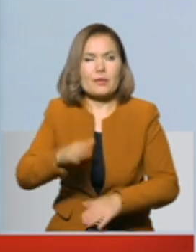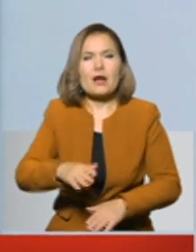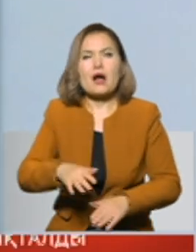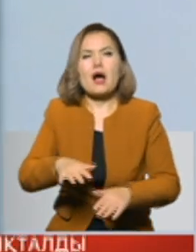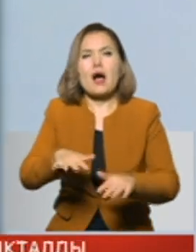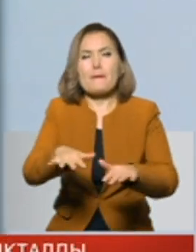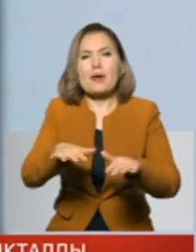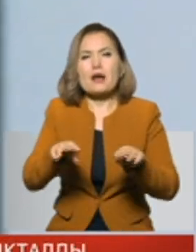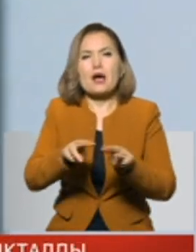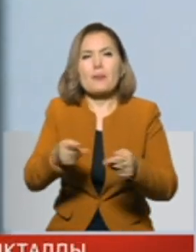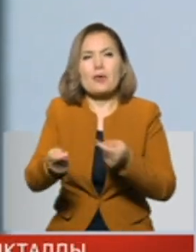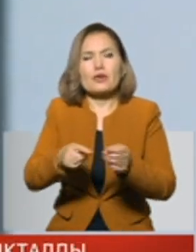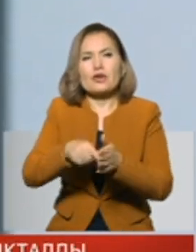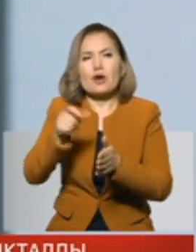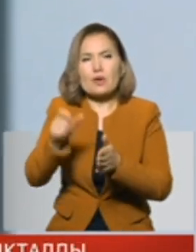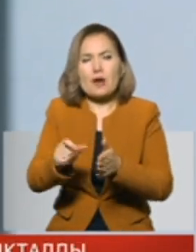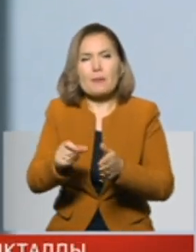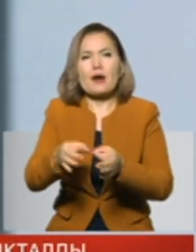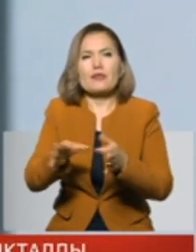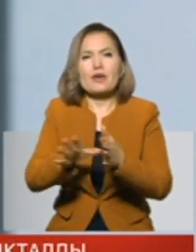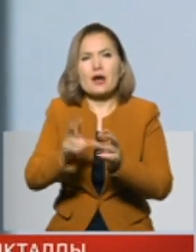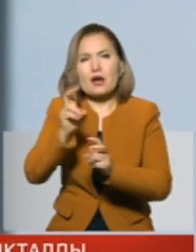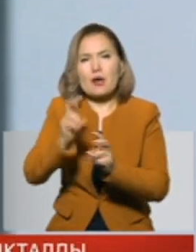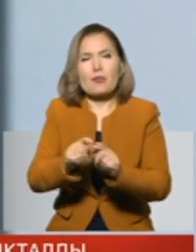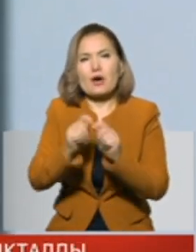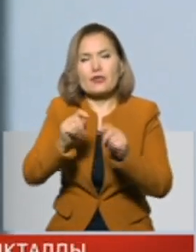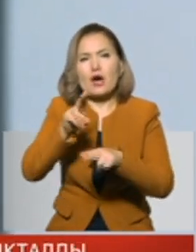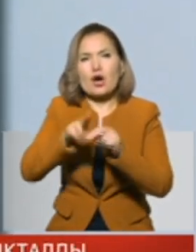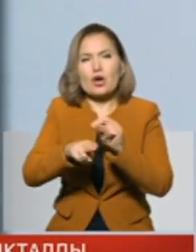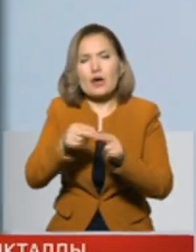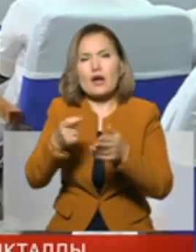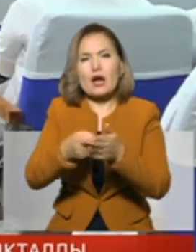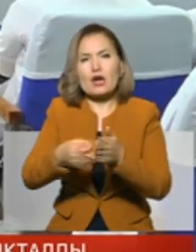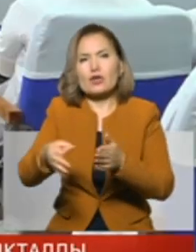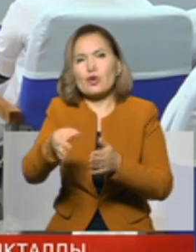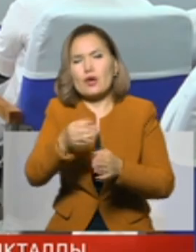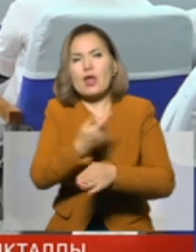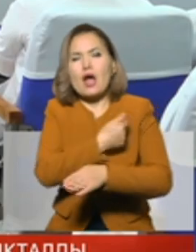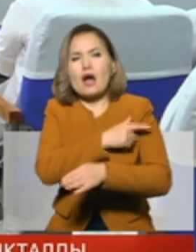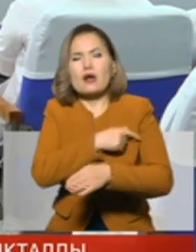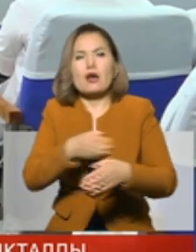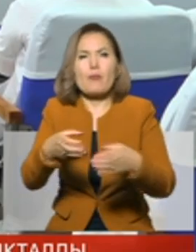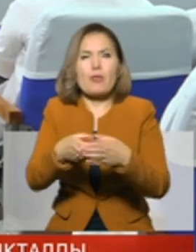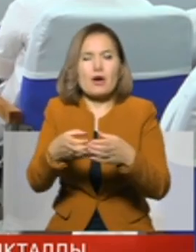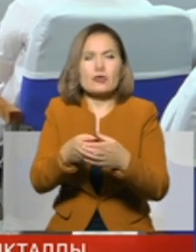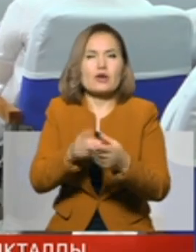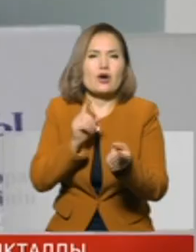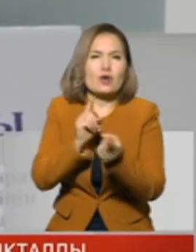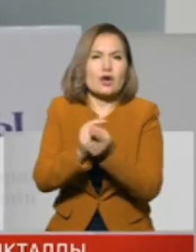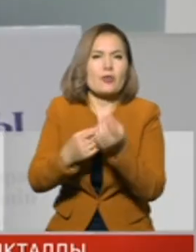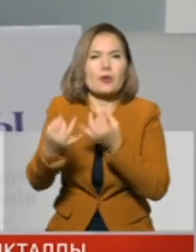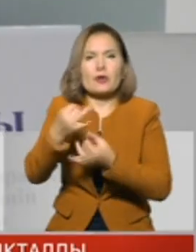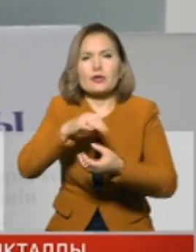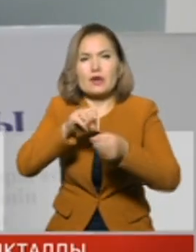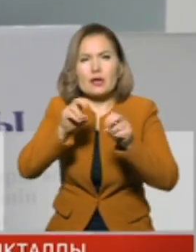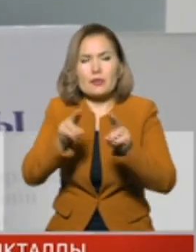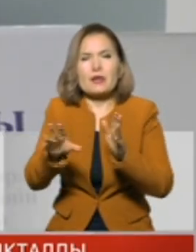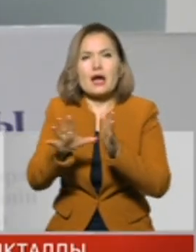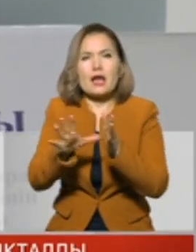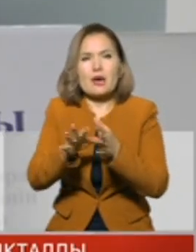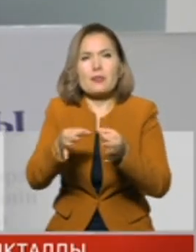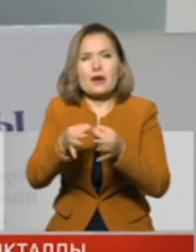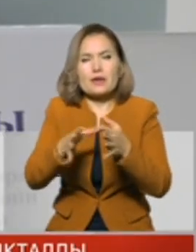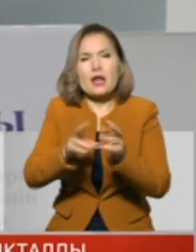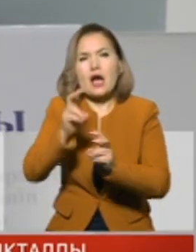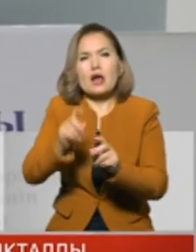Ал парламент мәжлісінің депутаттары АЭС құрылысын Қарағанды облысының медицина саласы өкілдерімен кездесуде талқылады. Мамандар атом электростанциясын